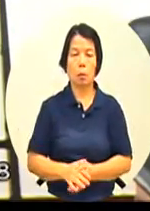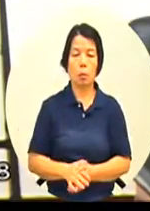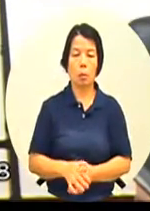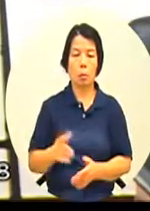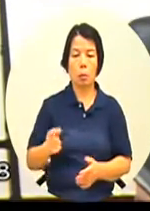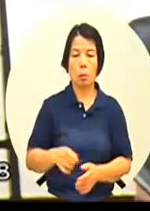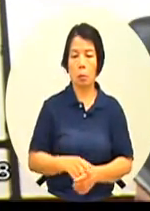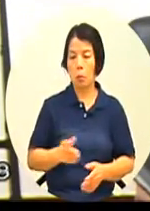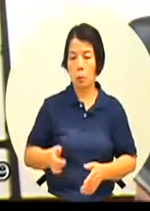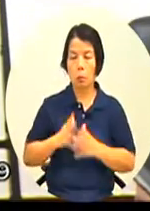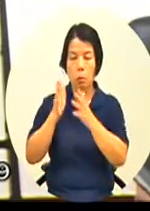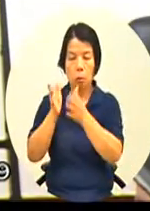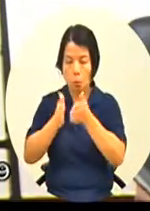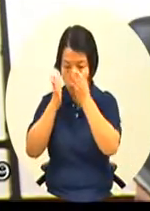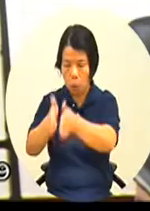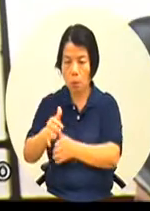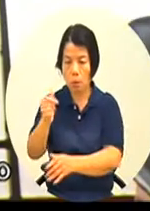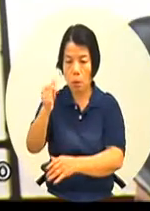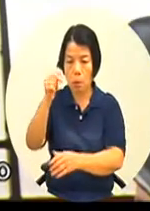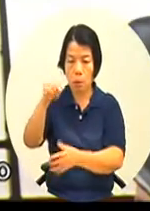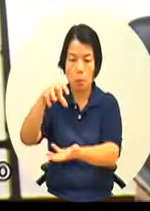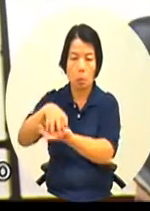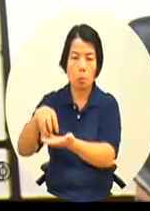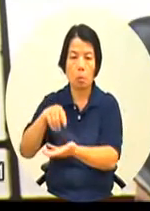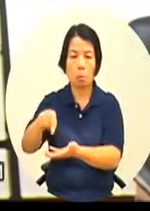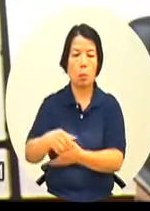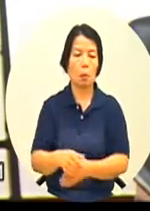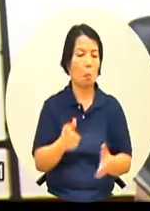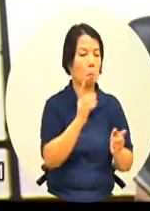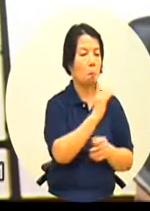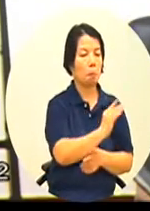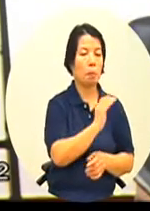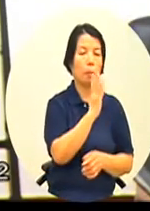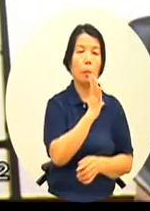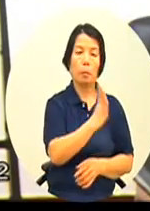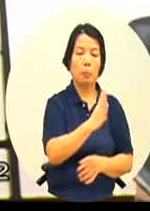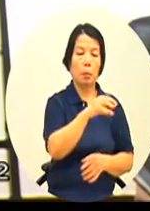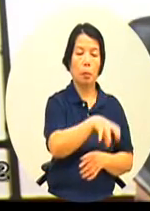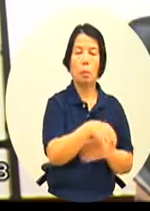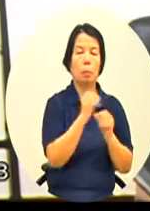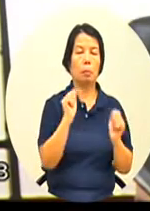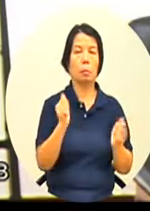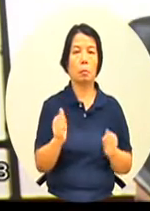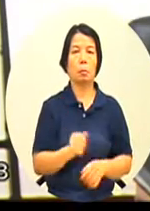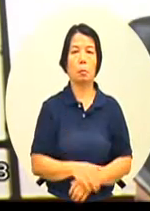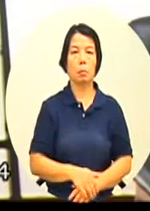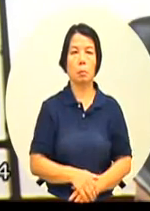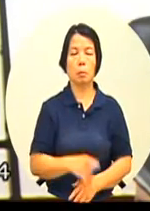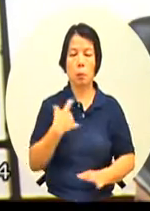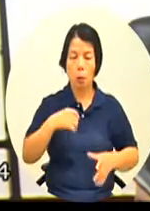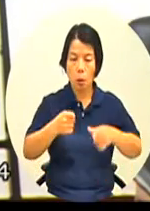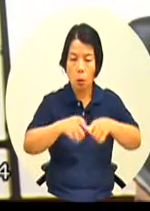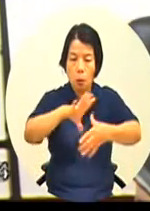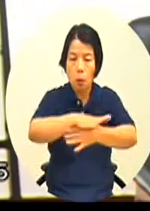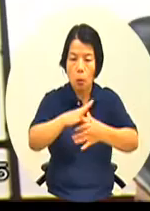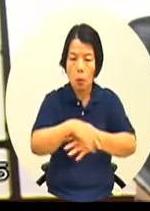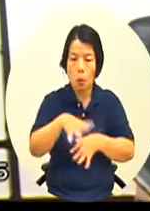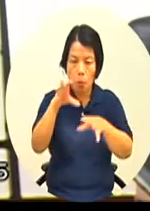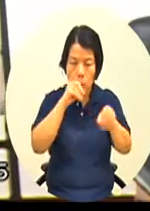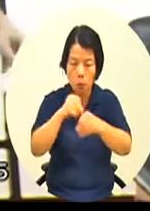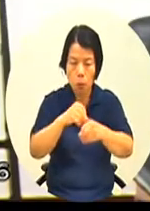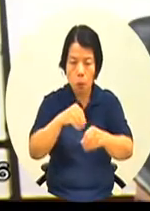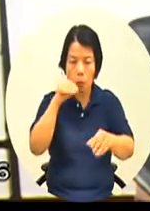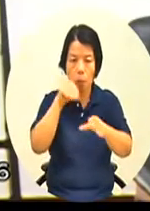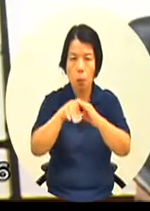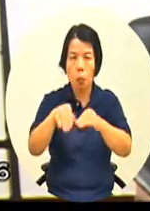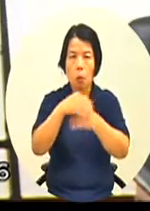我不能到 B 办。但是就电子化公文或者是这些资料库，照理说这些